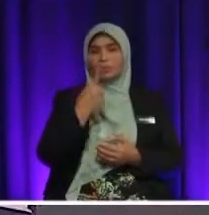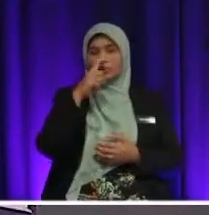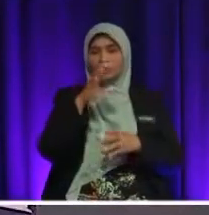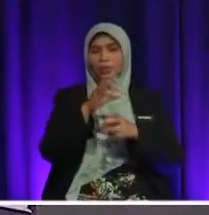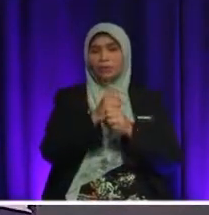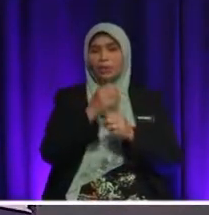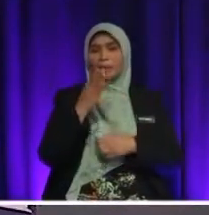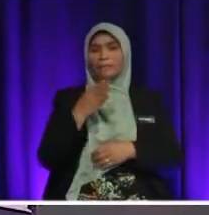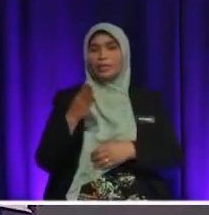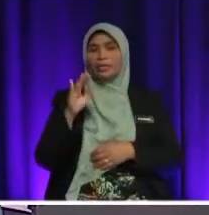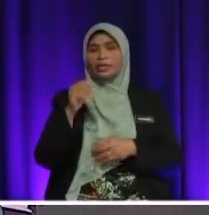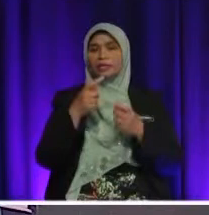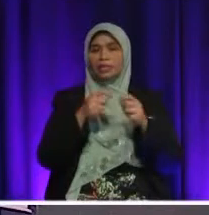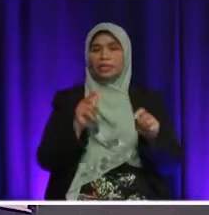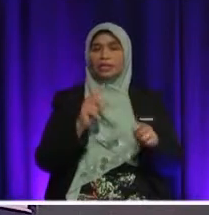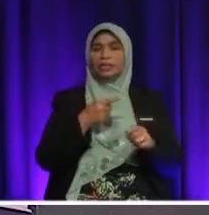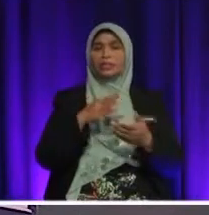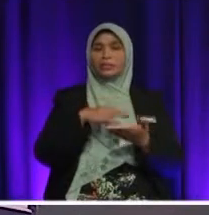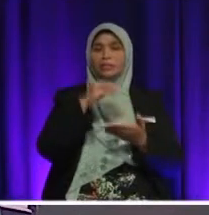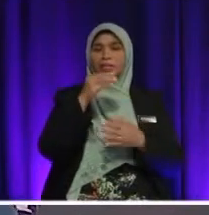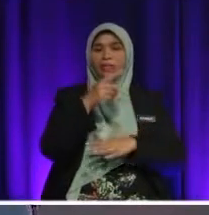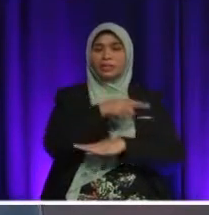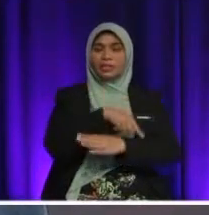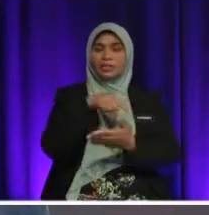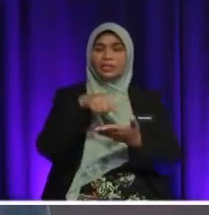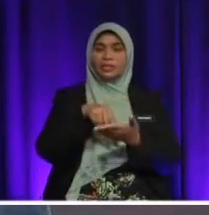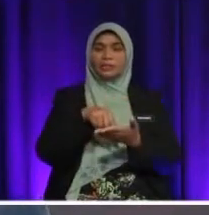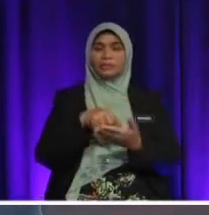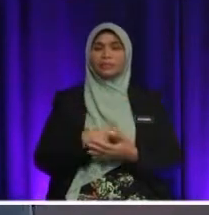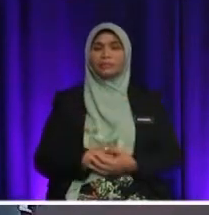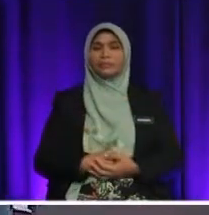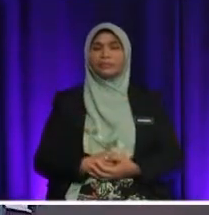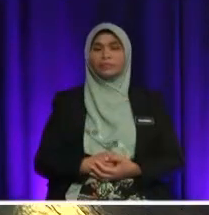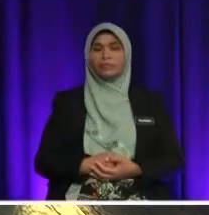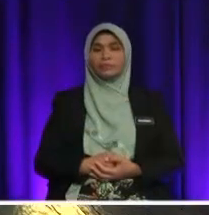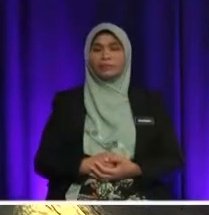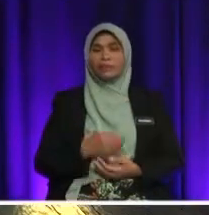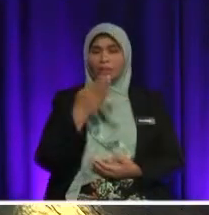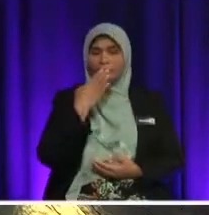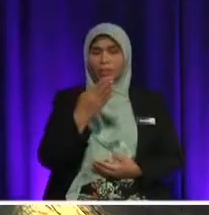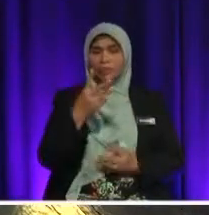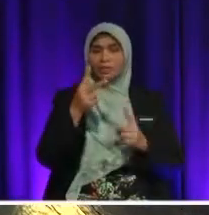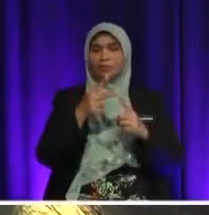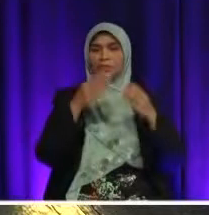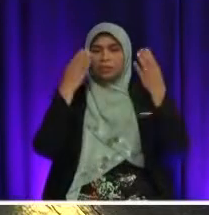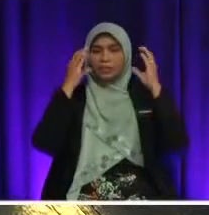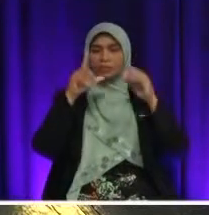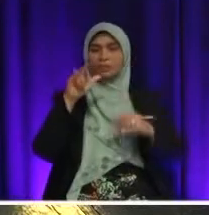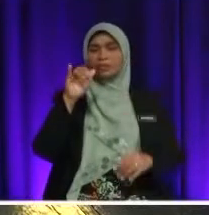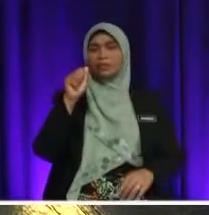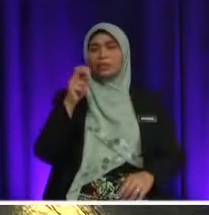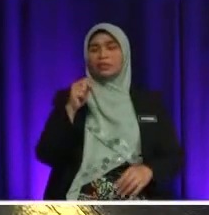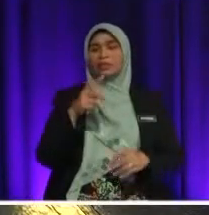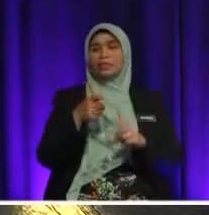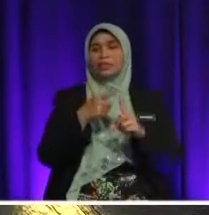mendapatkan bahan-bahan yang telah kita pelajari pada hari ini ya aduk bawaannya Baiklah terima kasih kalian lagi di BSM